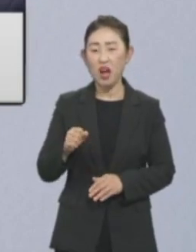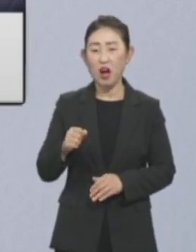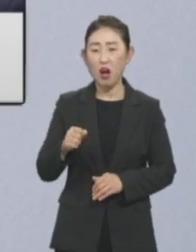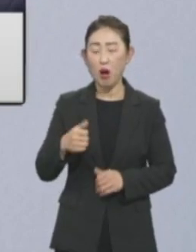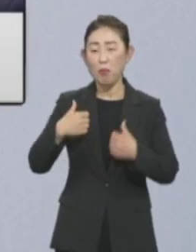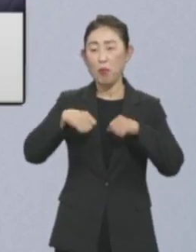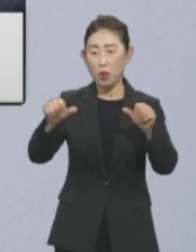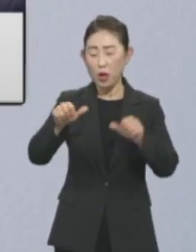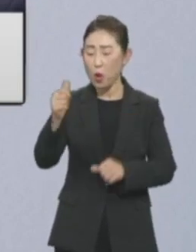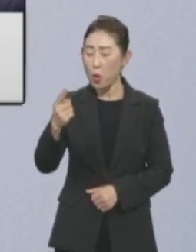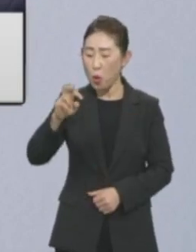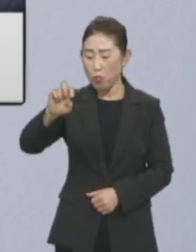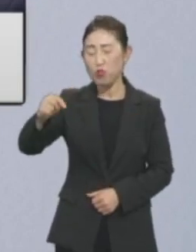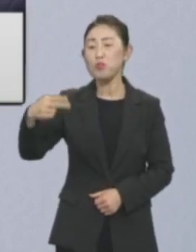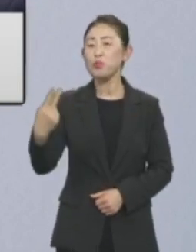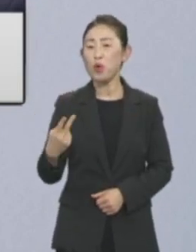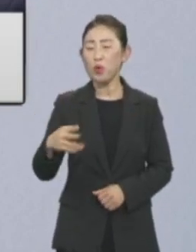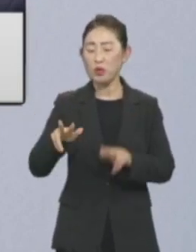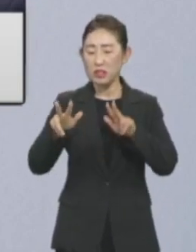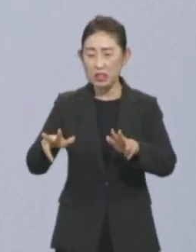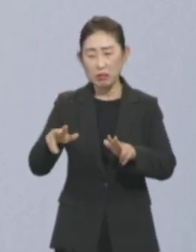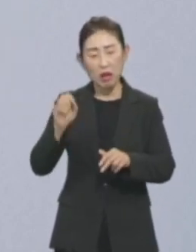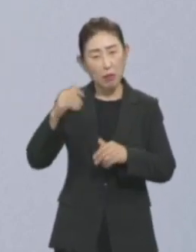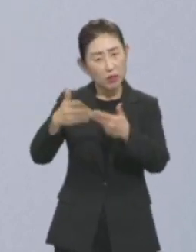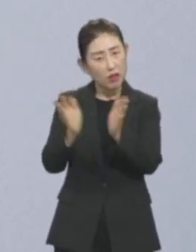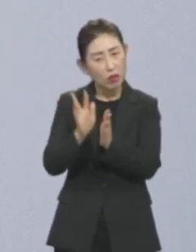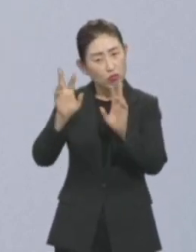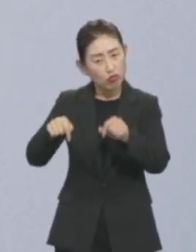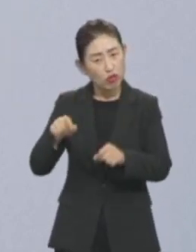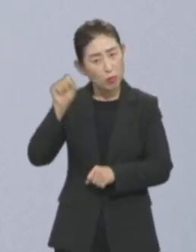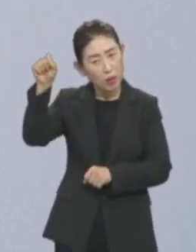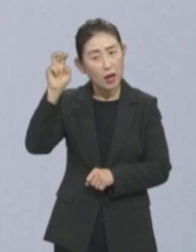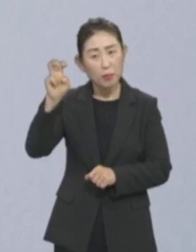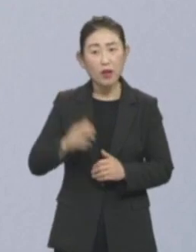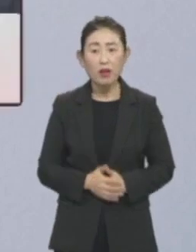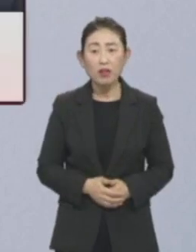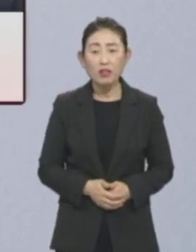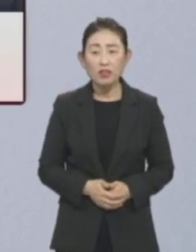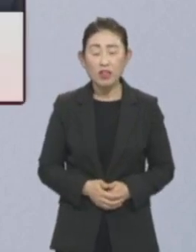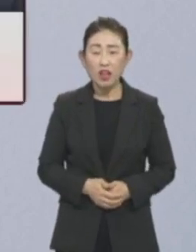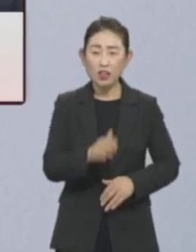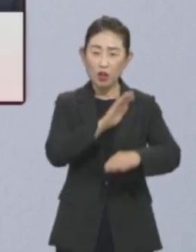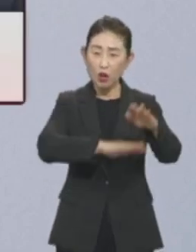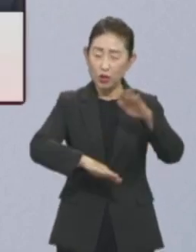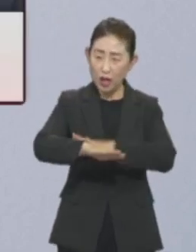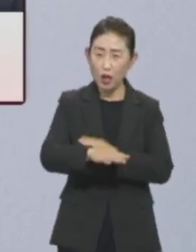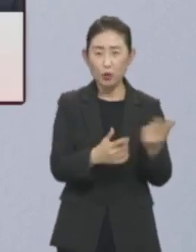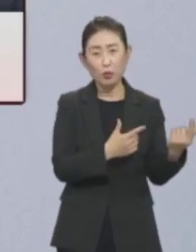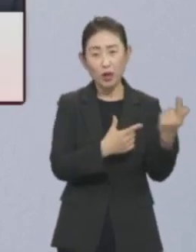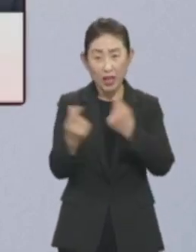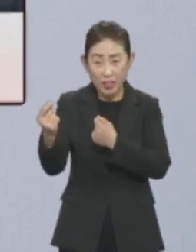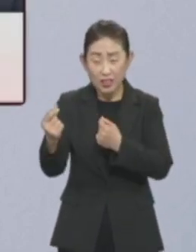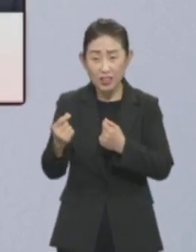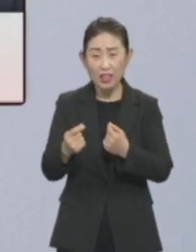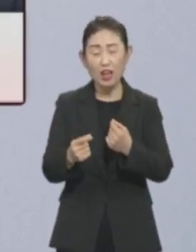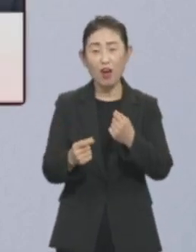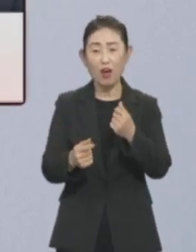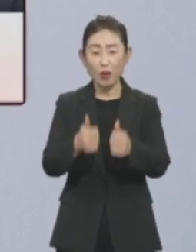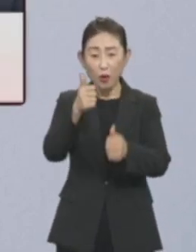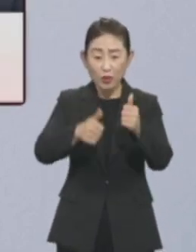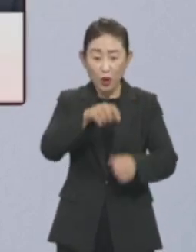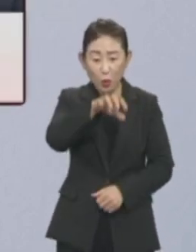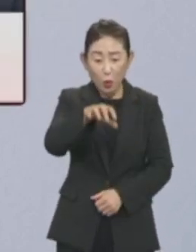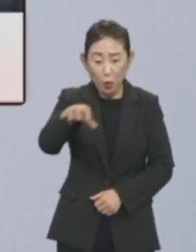의원의 무소속 출마 여부가 최대 변수입니다 3월 1일에는 여야 모두 치열한 경선이 진행중인 대전 서국의